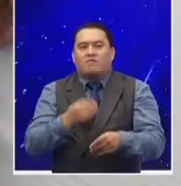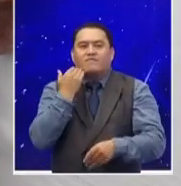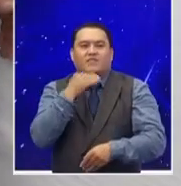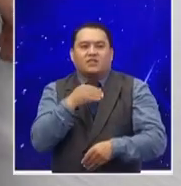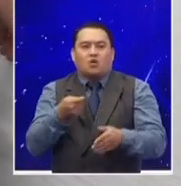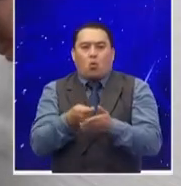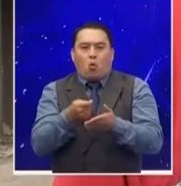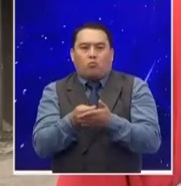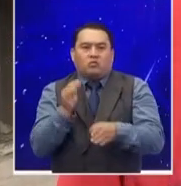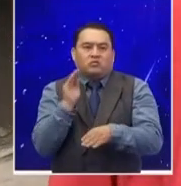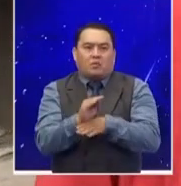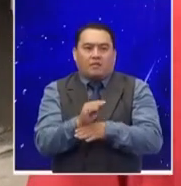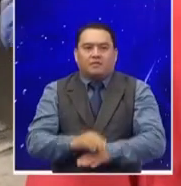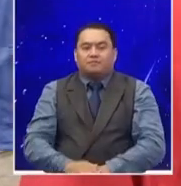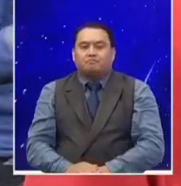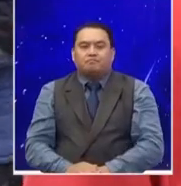высококачественные кормовые добавки.